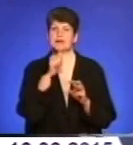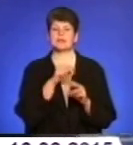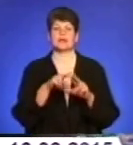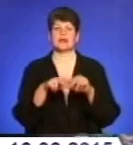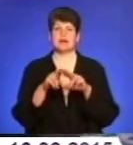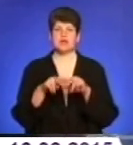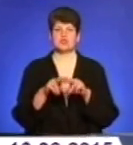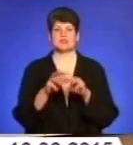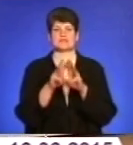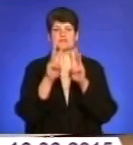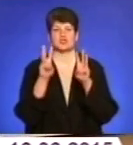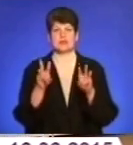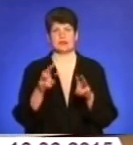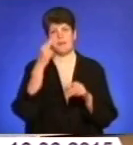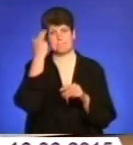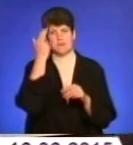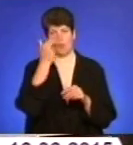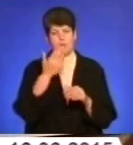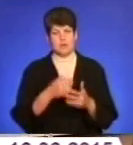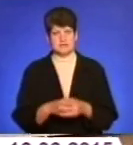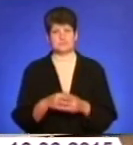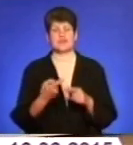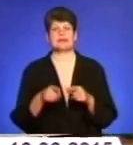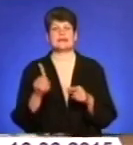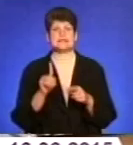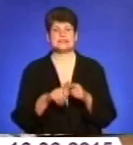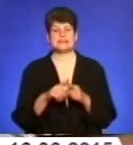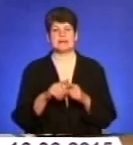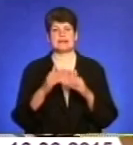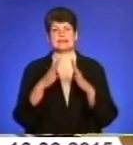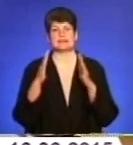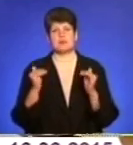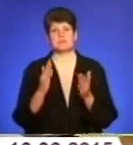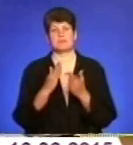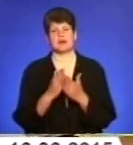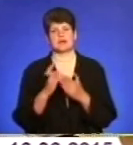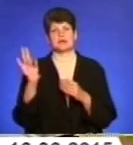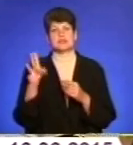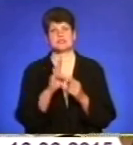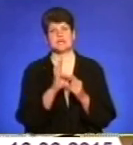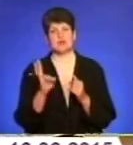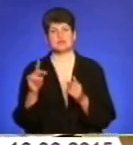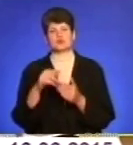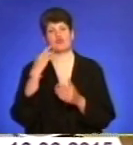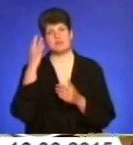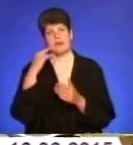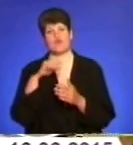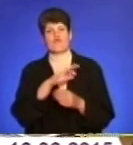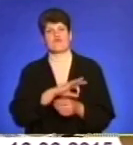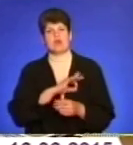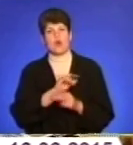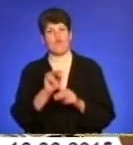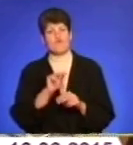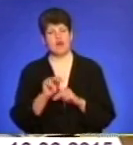священства миропомазання. Цей табір є найперше несе християнську ідею про те, що виховання, основні